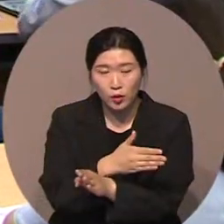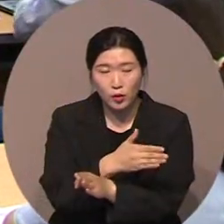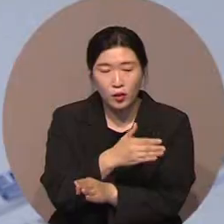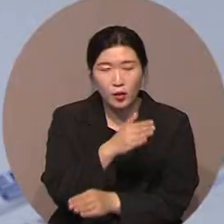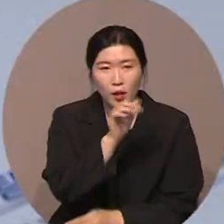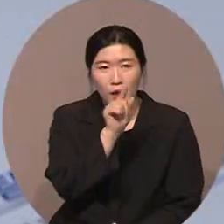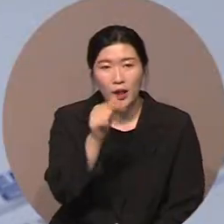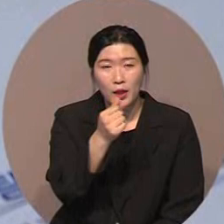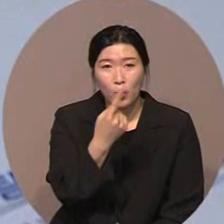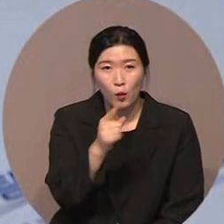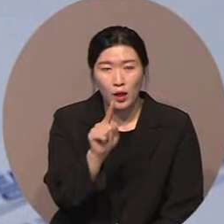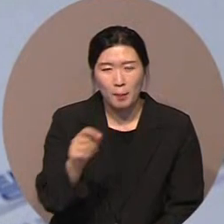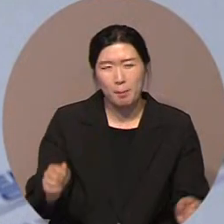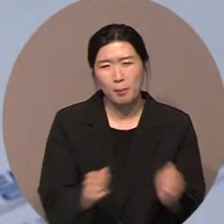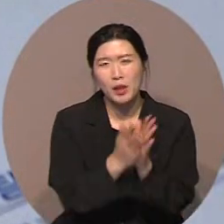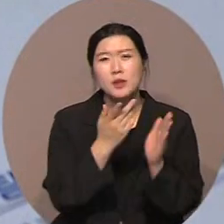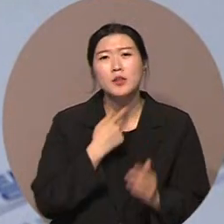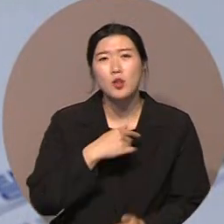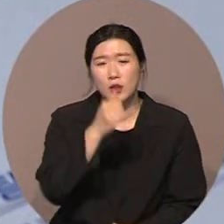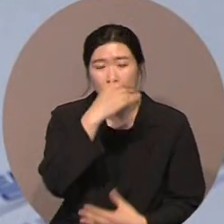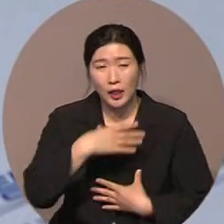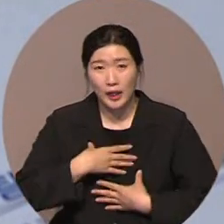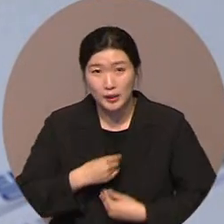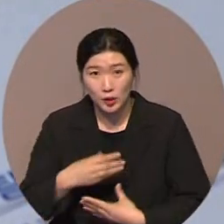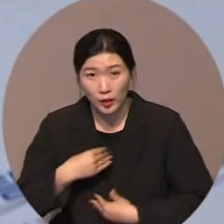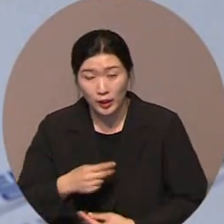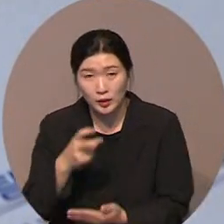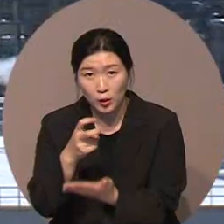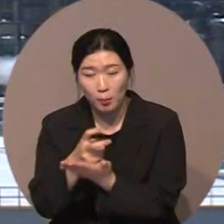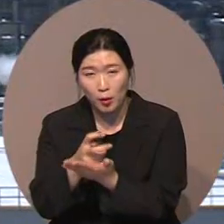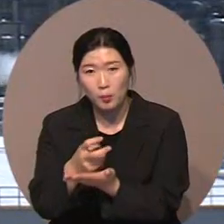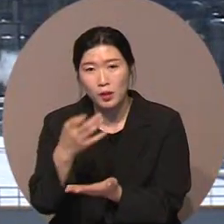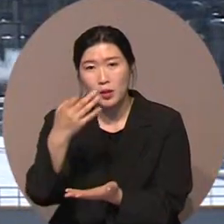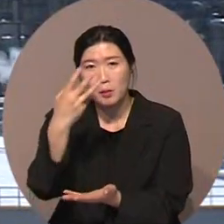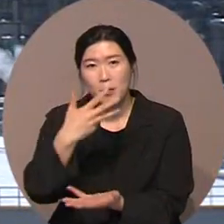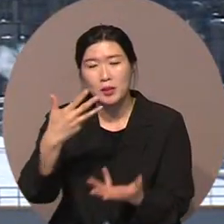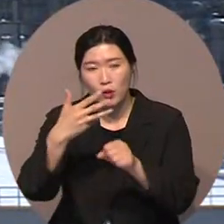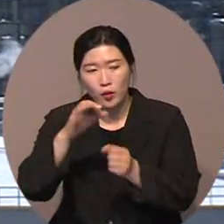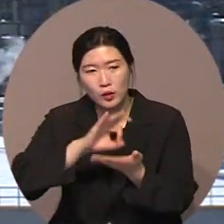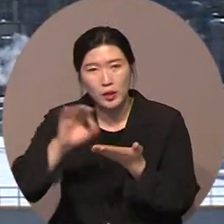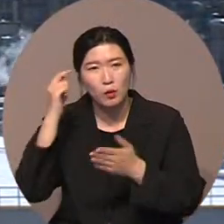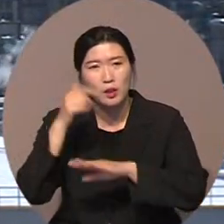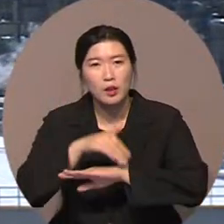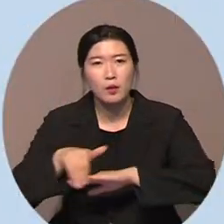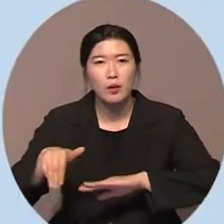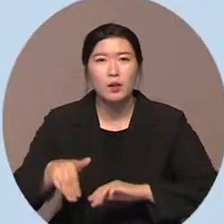이후 안전 환경망 구축에 8천억 원 투자를 약속했습니다. MBC 뉴스 김태욱입니다.